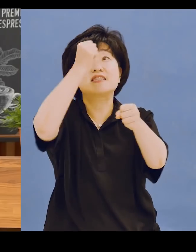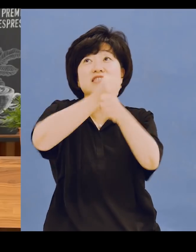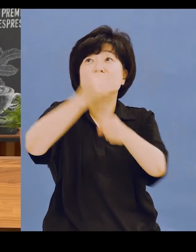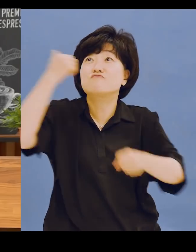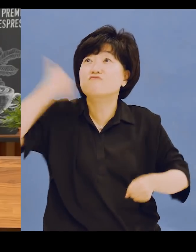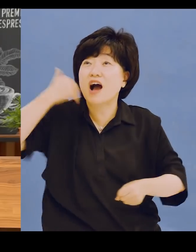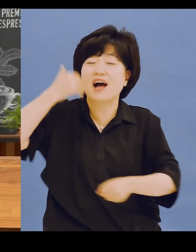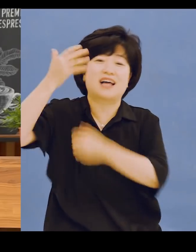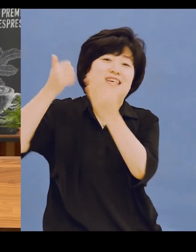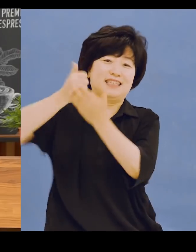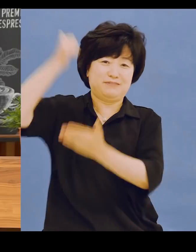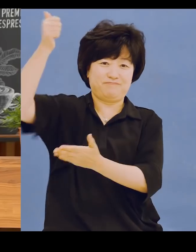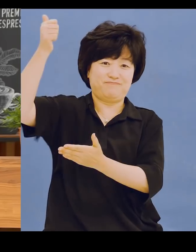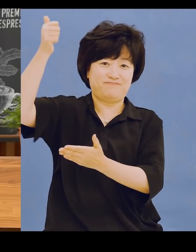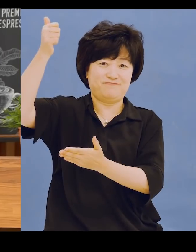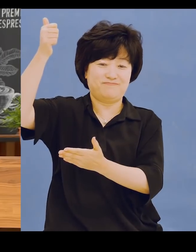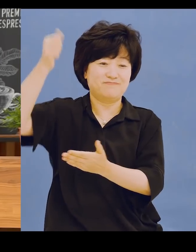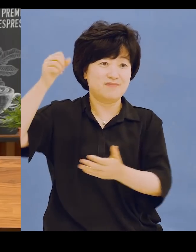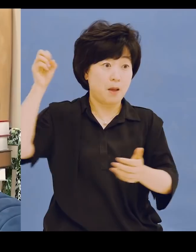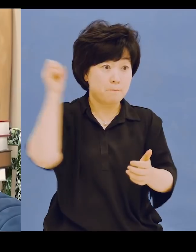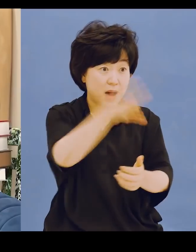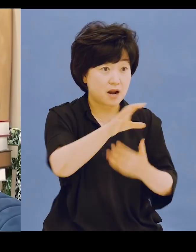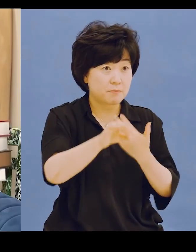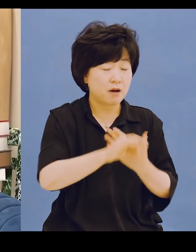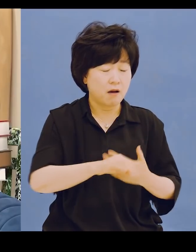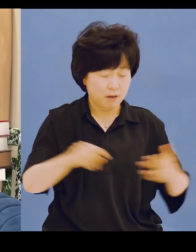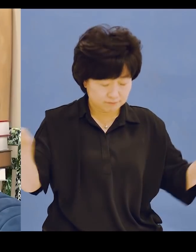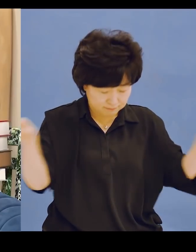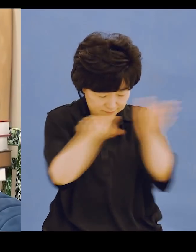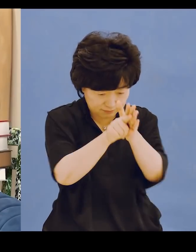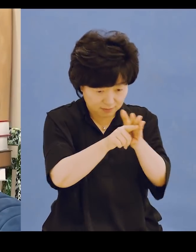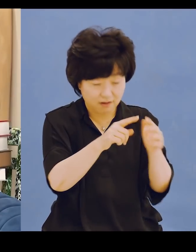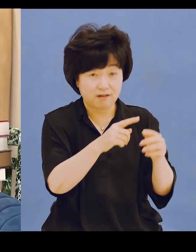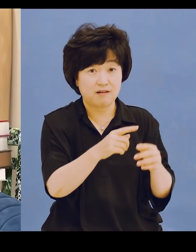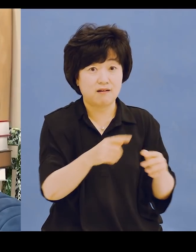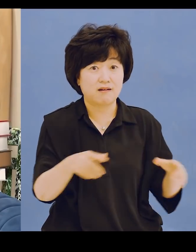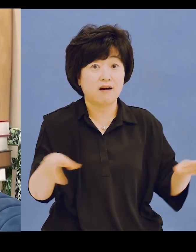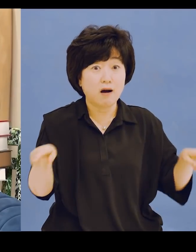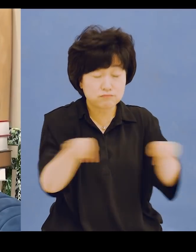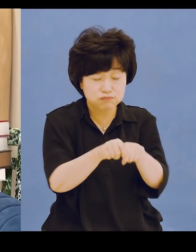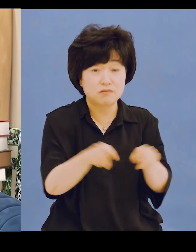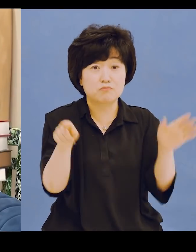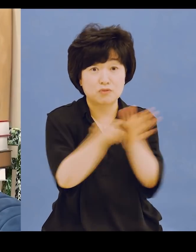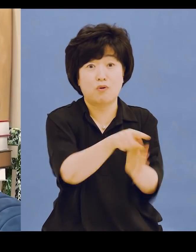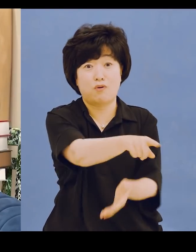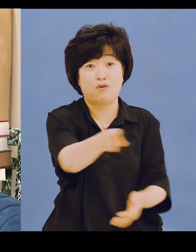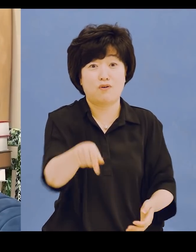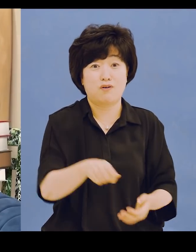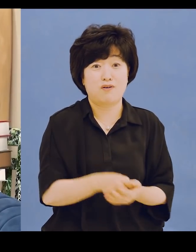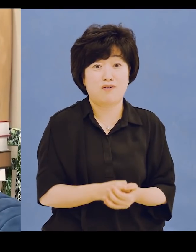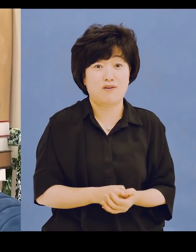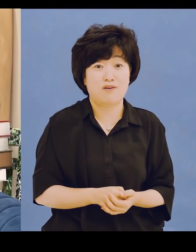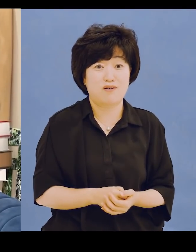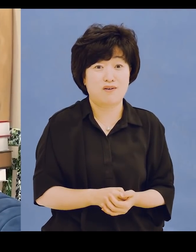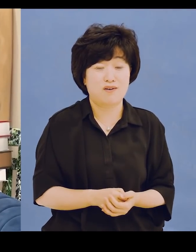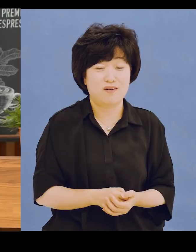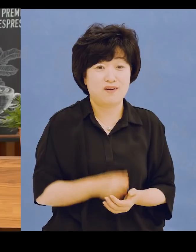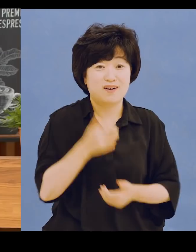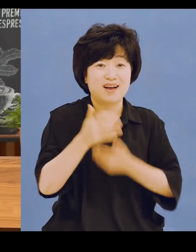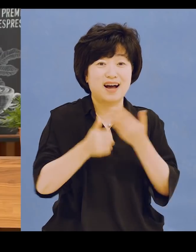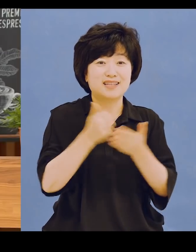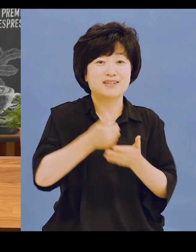믿어요. 그러나 지금 우리 그리스도인들이 내가 저 해와 달과 별을 만드신 하나님의 아들임에 대한 자긍심을 얼만큼 갖고